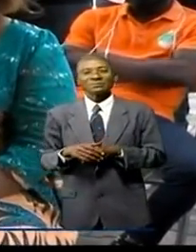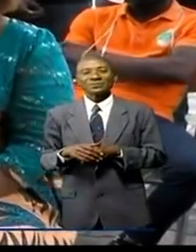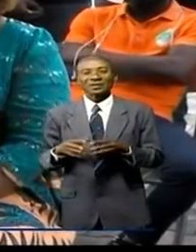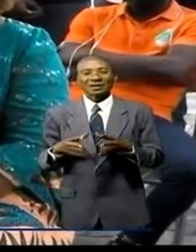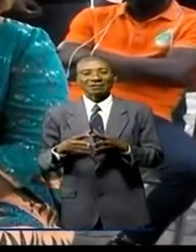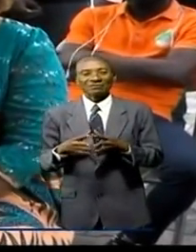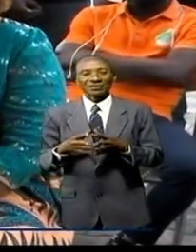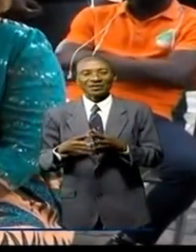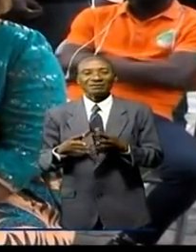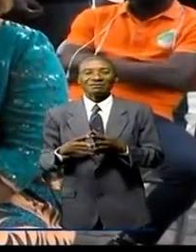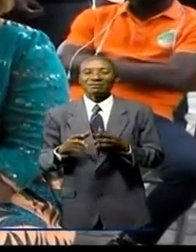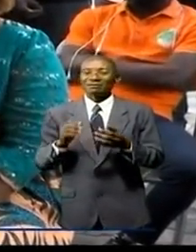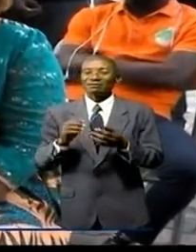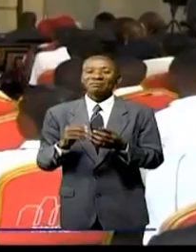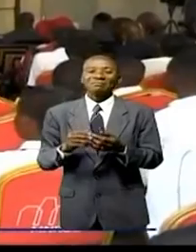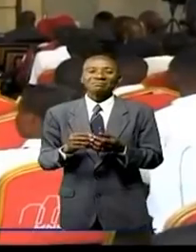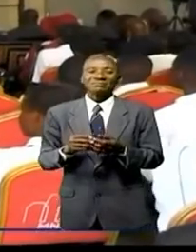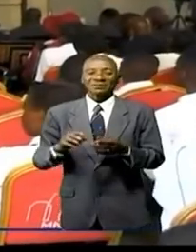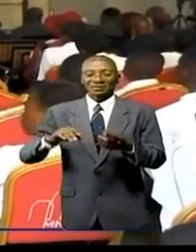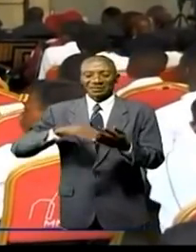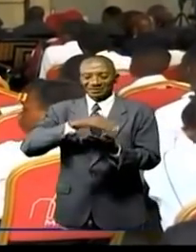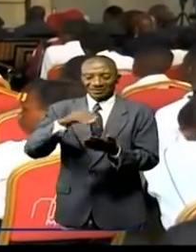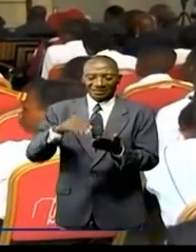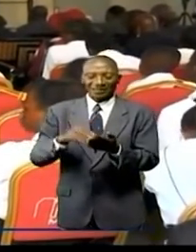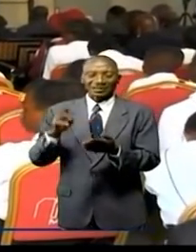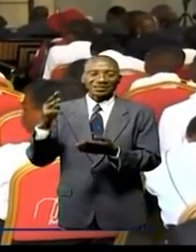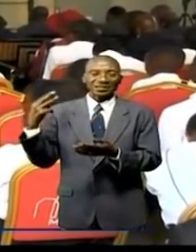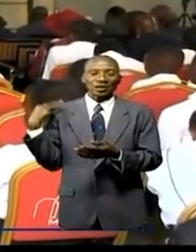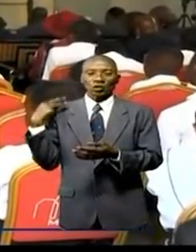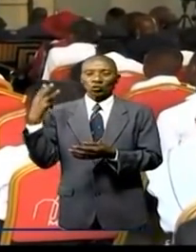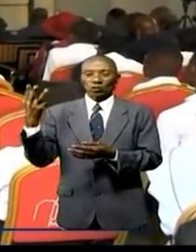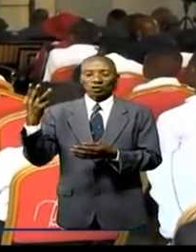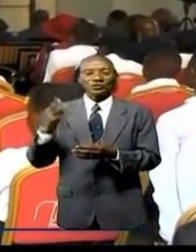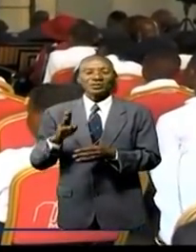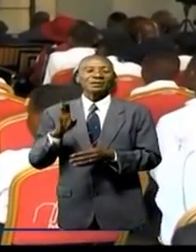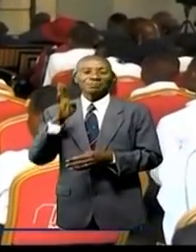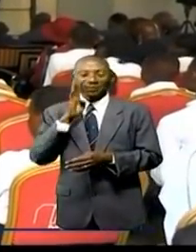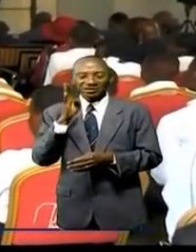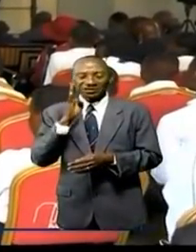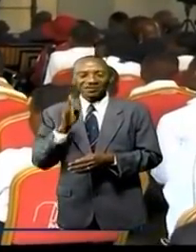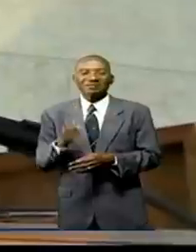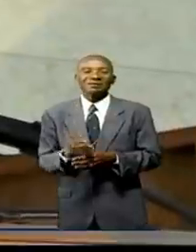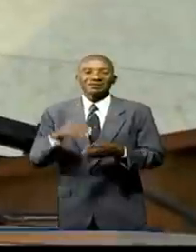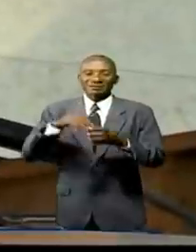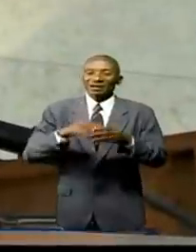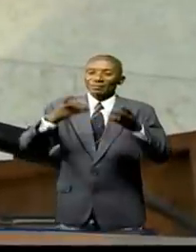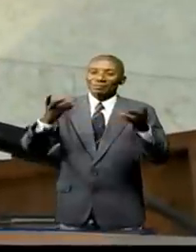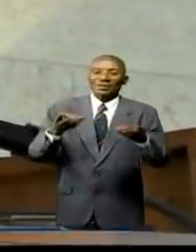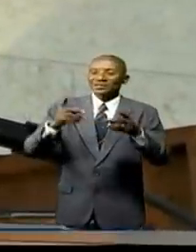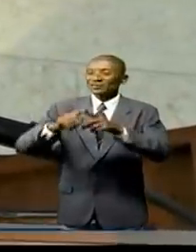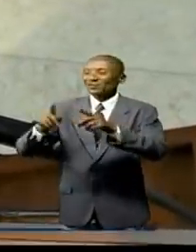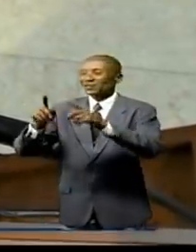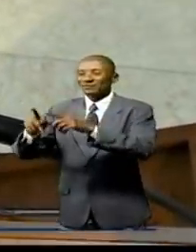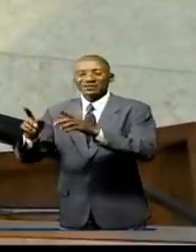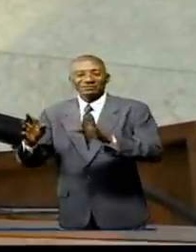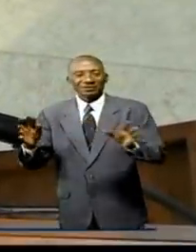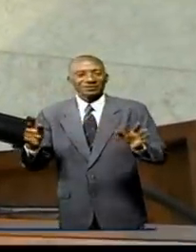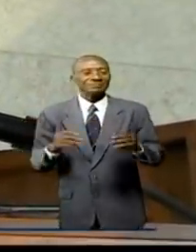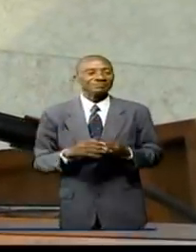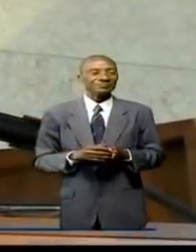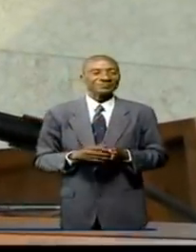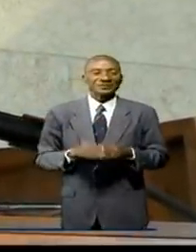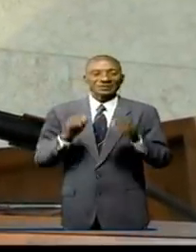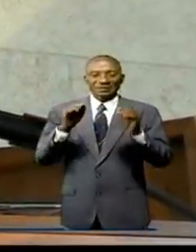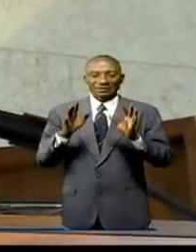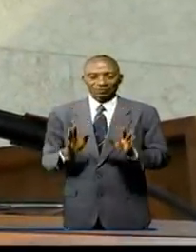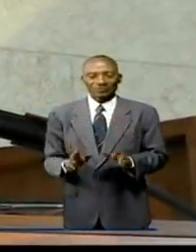traditionnels comme le Centre Wallonie-Bruxelles, l'ambassade des Suisses, la Halle de la Gombe et autres. S'année suivie, le professeur